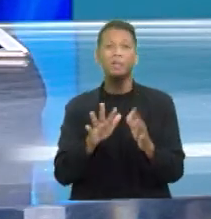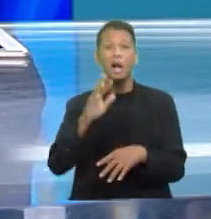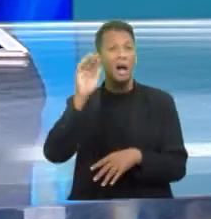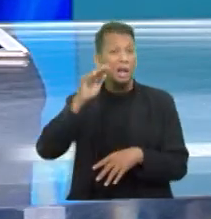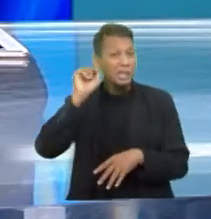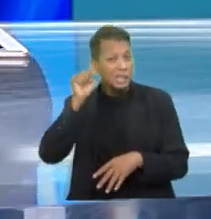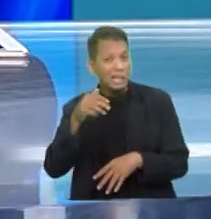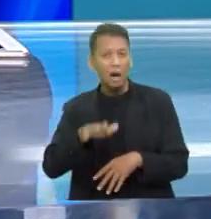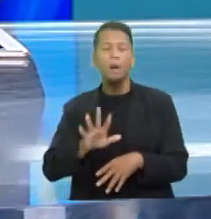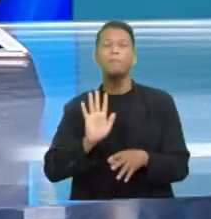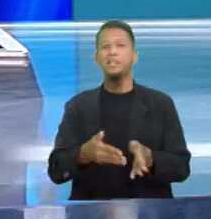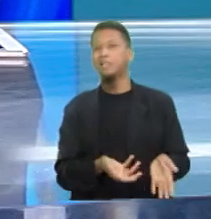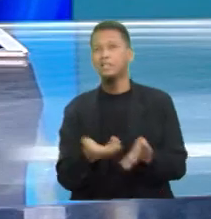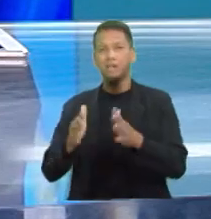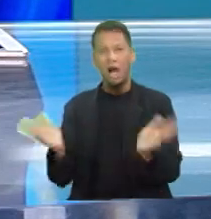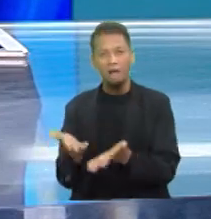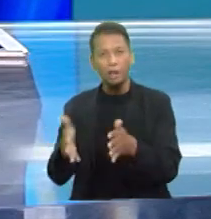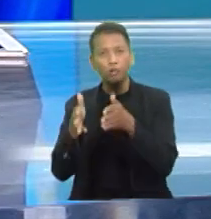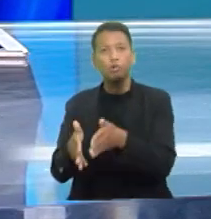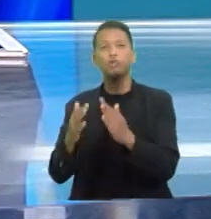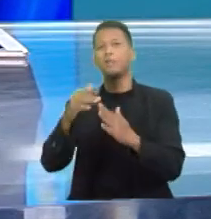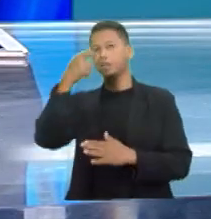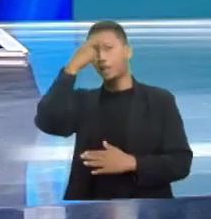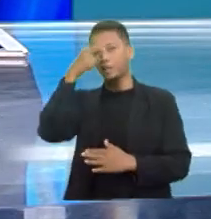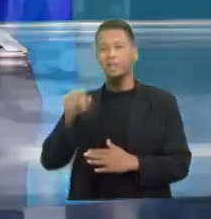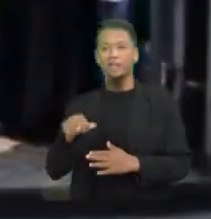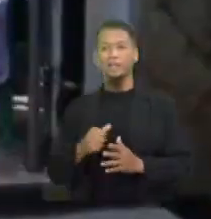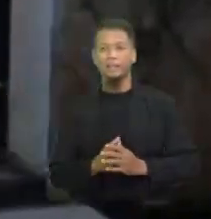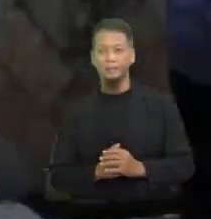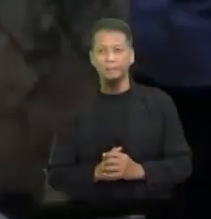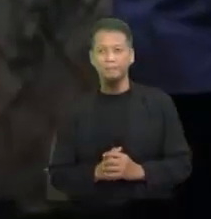mengalami luka-luka dirawat intensif di rumah sakit.